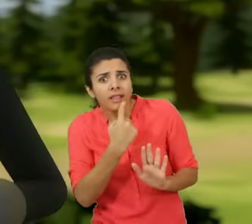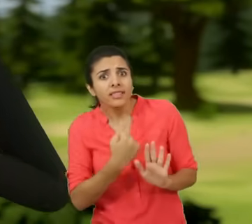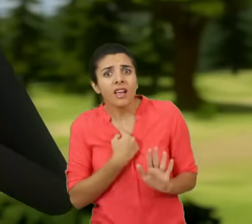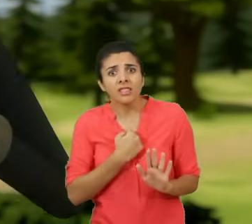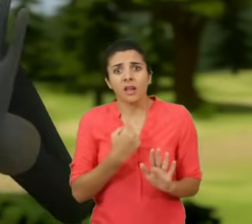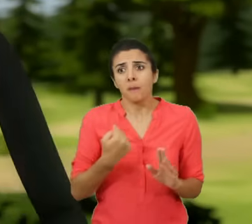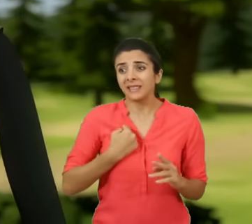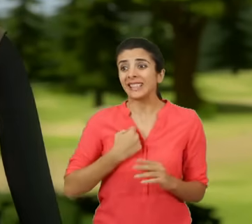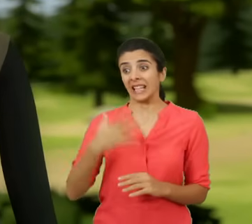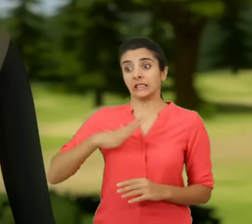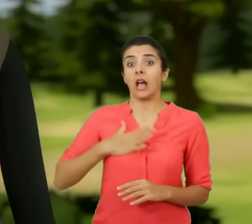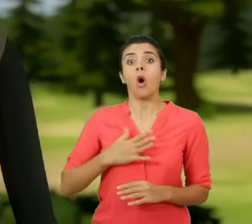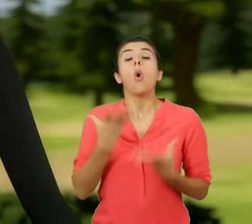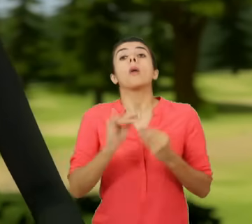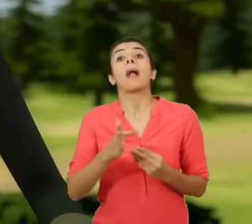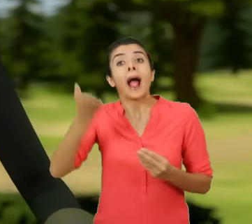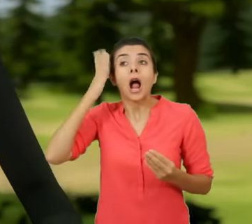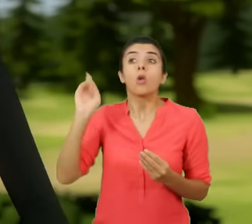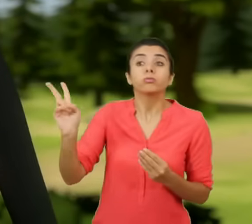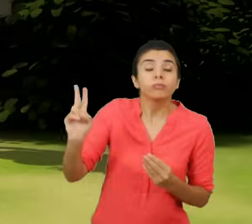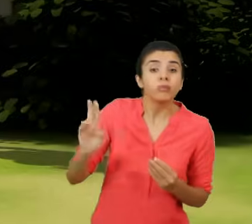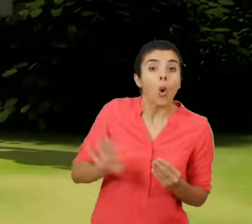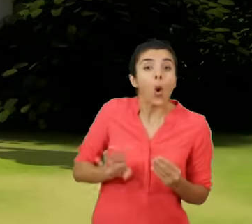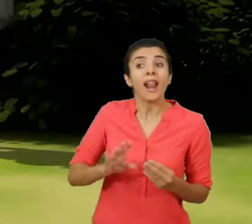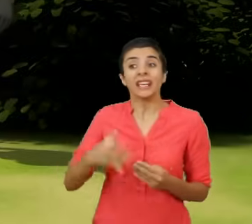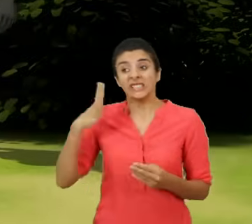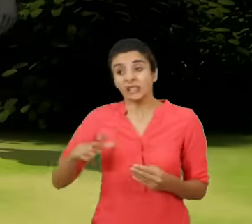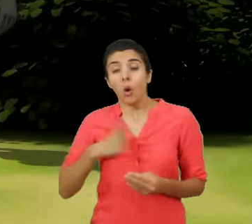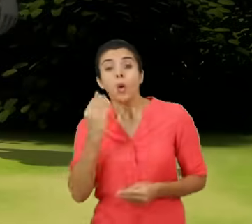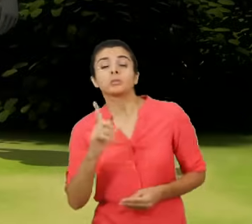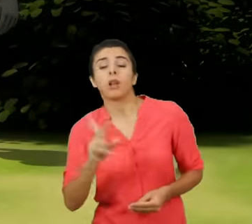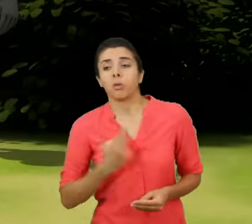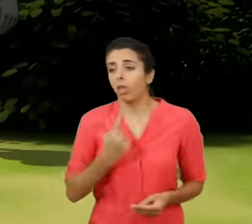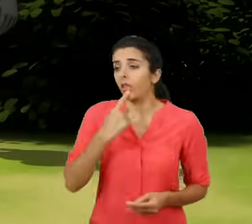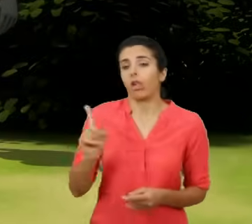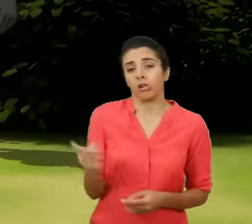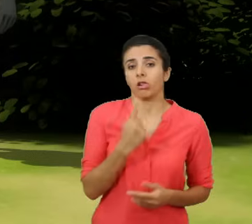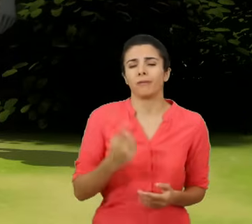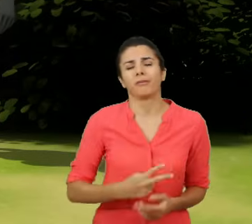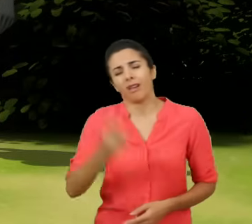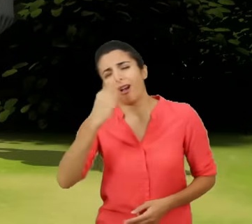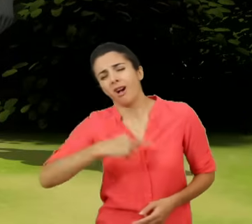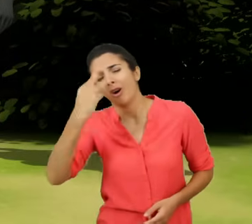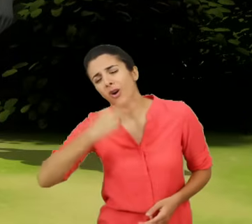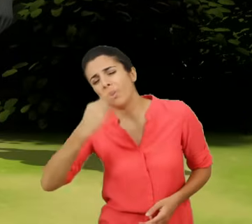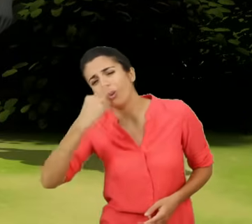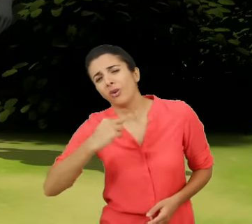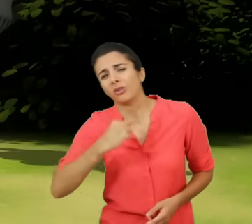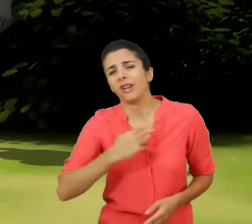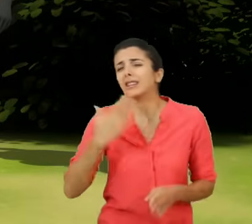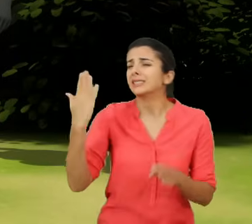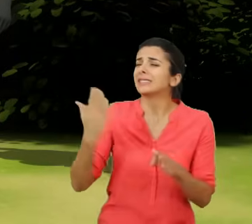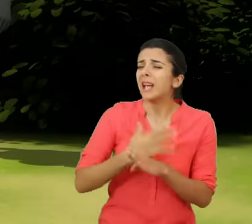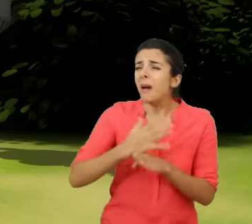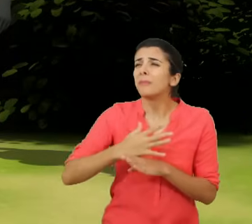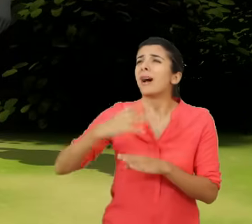bizim dilememizle olmuyor ki. O Keloğlan'ın dileği. Uzun yere çöktü. Neden o ışınlar